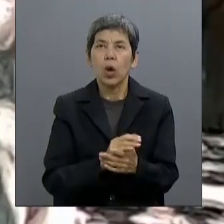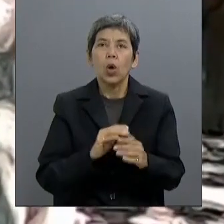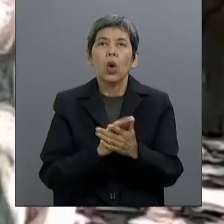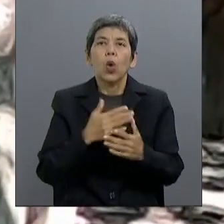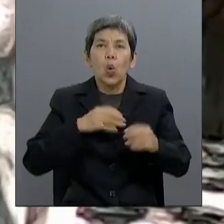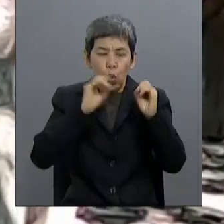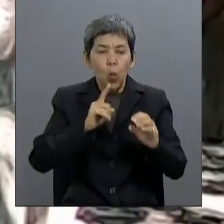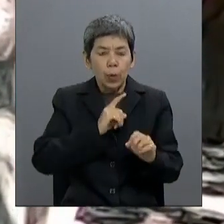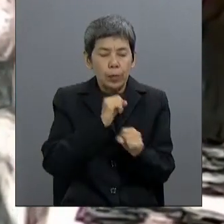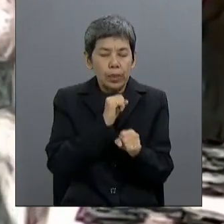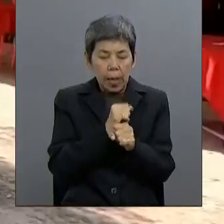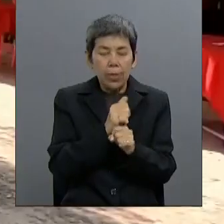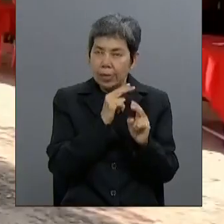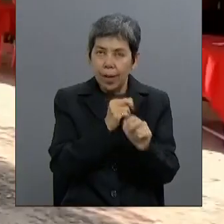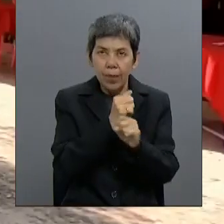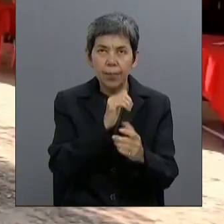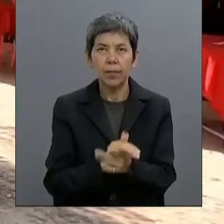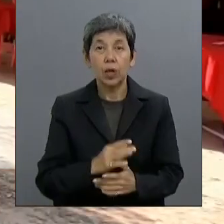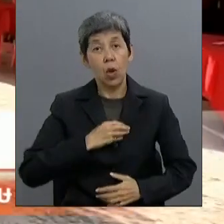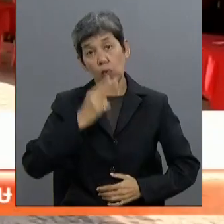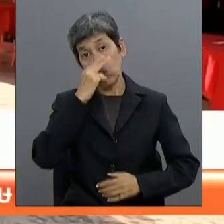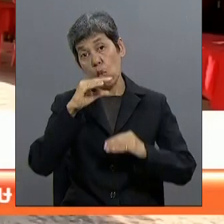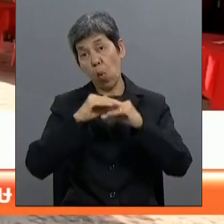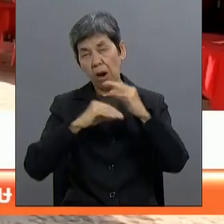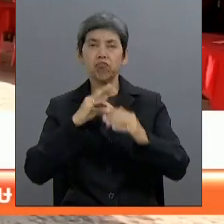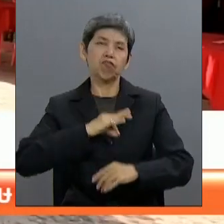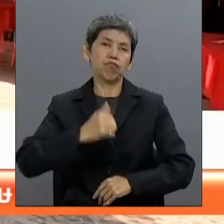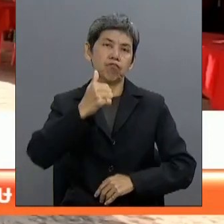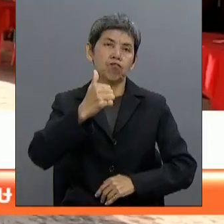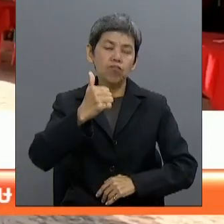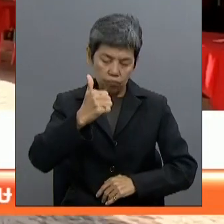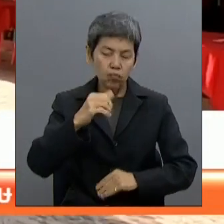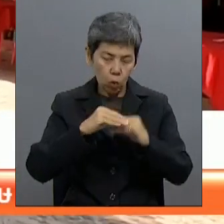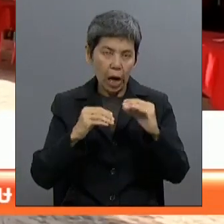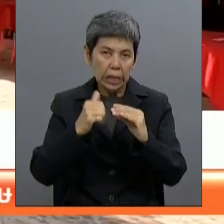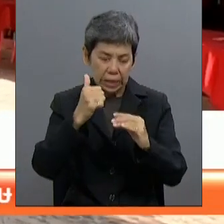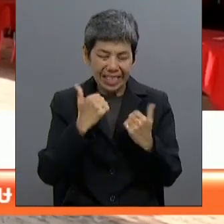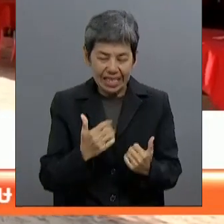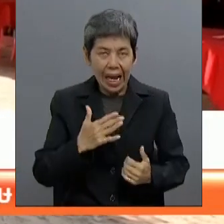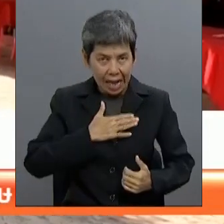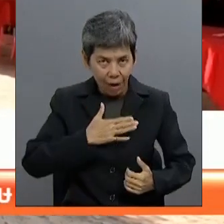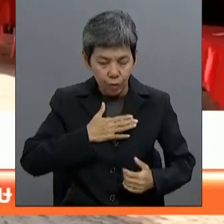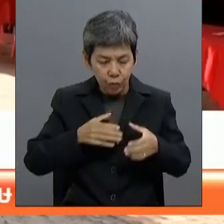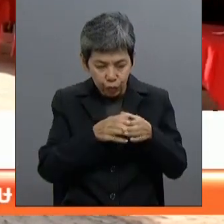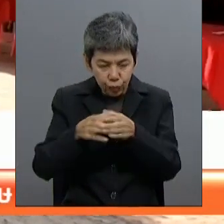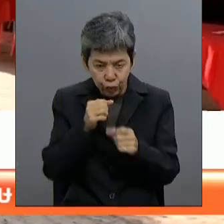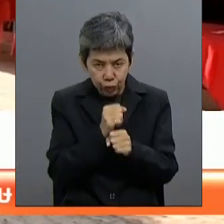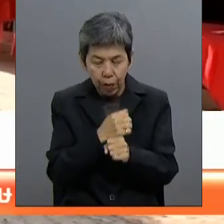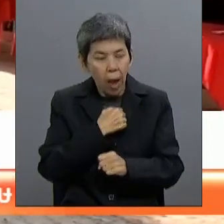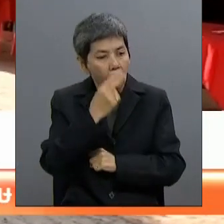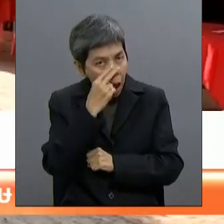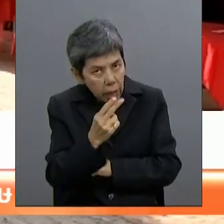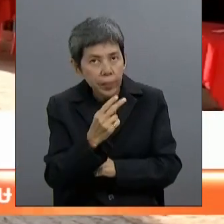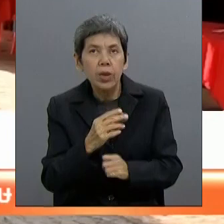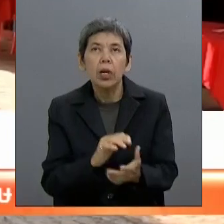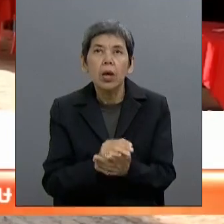หน้าที่ของเพิ่นได้เต็มที่ค่ะ ครับถือว่าเป็นโครงการที่ดีนะครับโครงการนี้ทําให้เรานั้นได้เห็นถึงความ